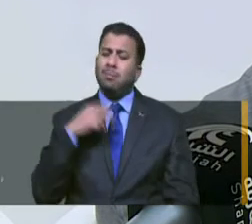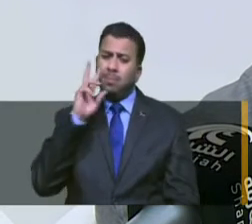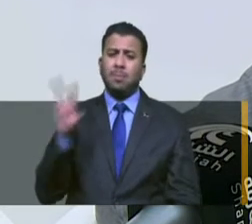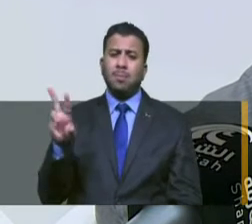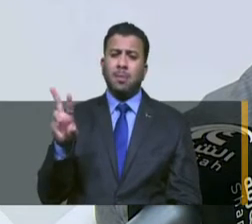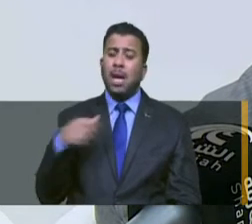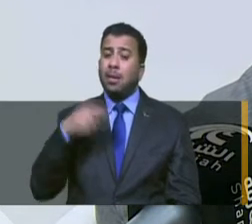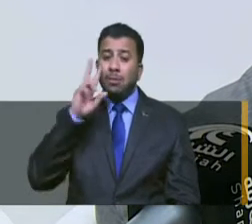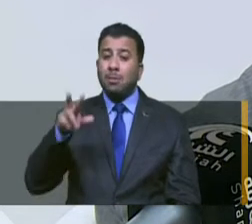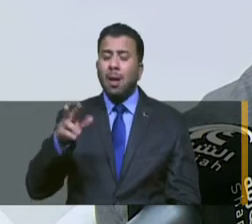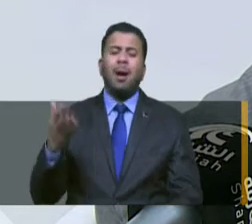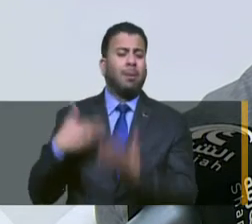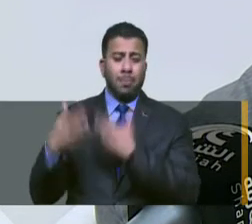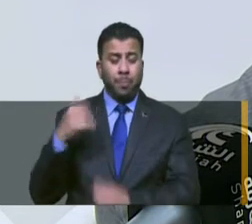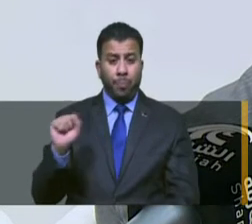الأحقاب التي فاتت،